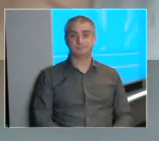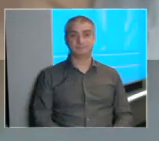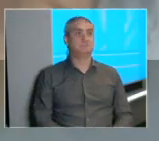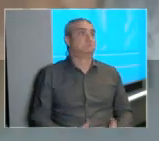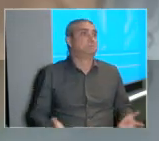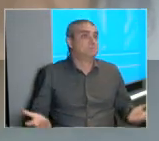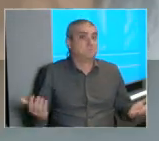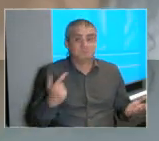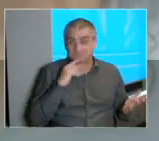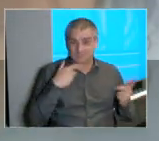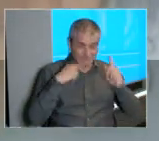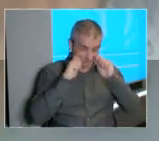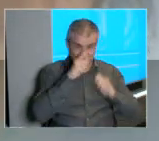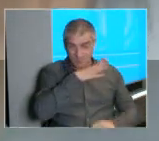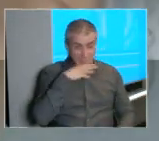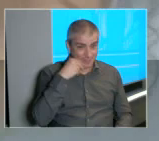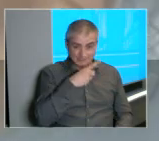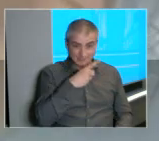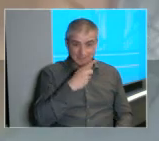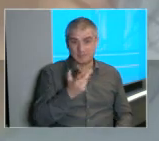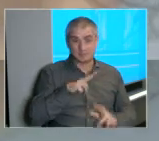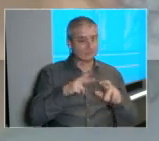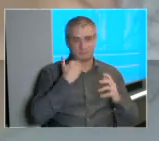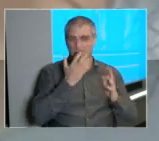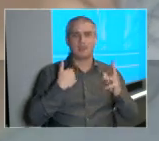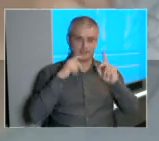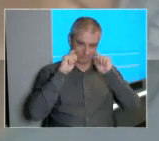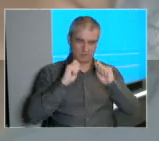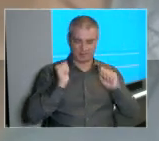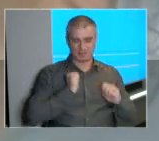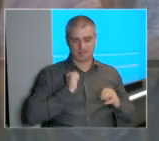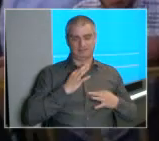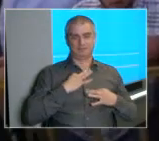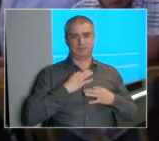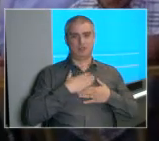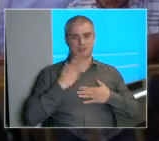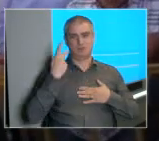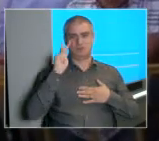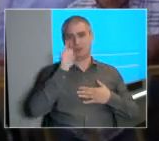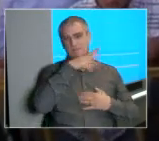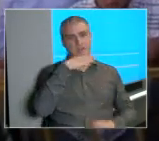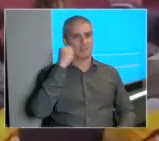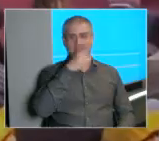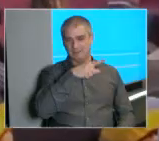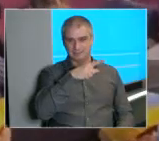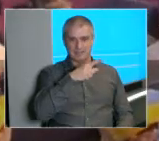מה אני אגיד לכם? אם אנחנו צריכים לסמוך על נסראללה, מצבנו לא טוב, אני סומכת על כוחות הביטחון שלנו הרבה יותר מאשר על